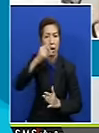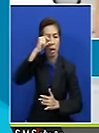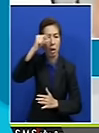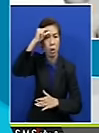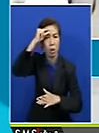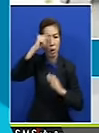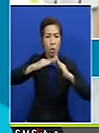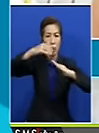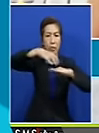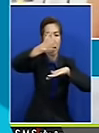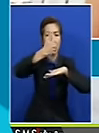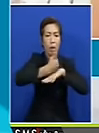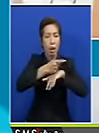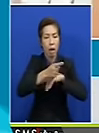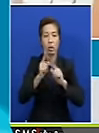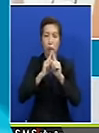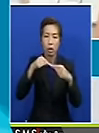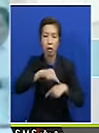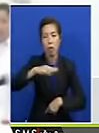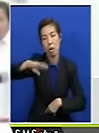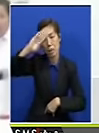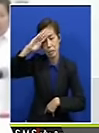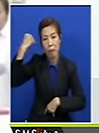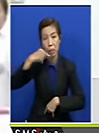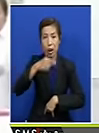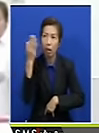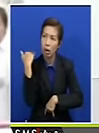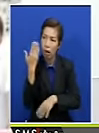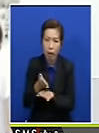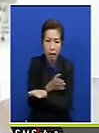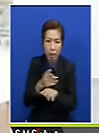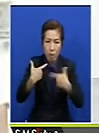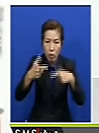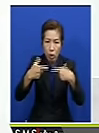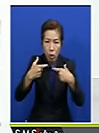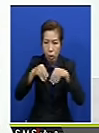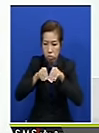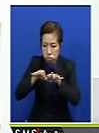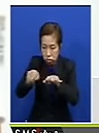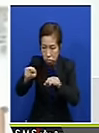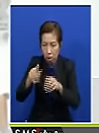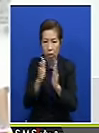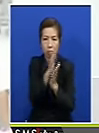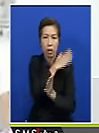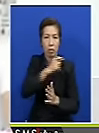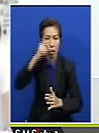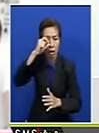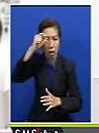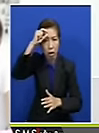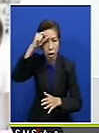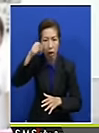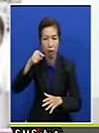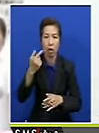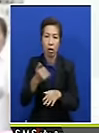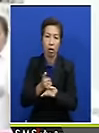ธรรมชโยเจ้าอาวาสวัดพระธรรมกายล่าสุดมีคลิปที่เผยแพร่ออกมาเป็นคลิปที่อ้างว่าเป็นพระธรรมชโยนะครับ